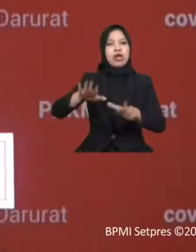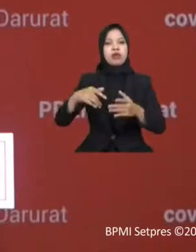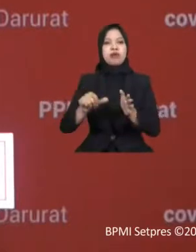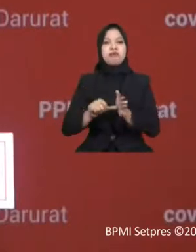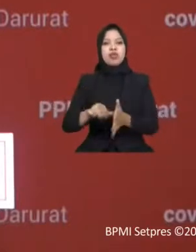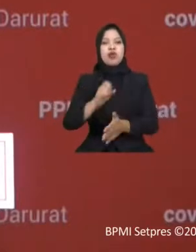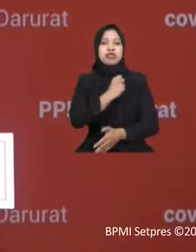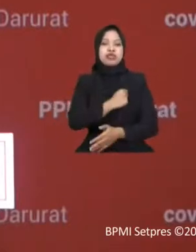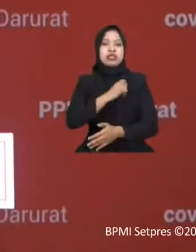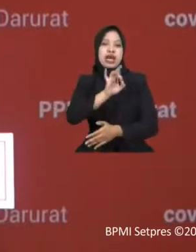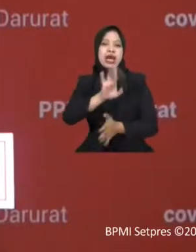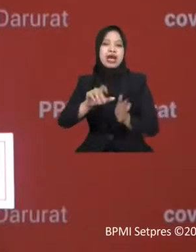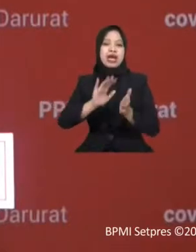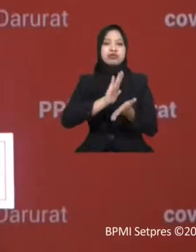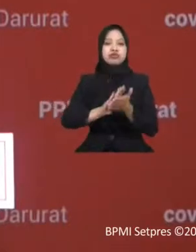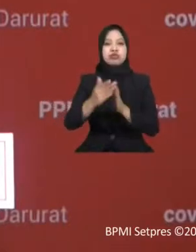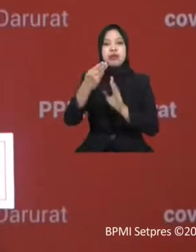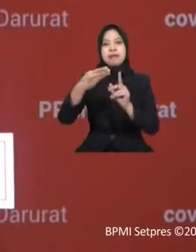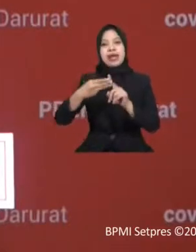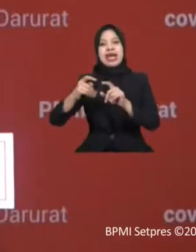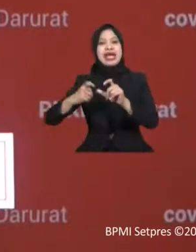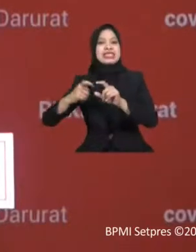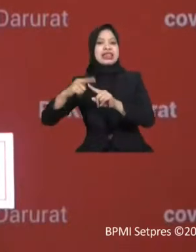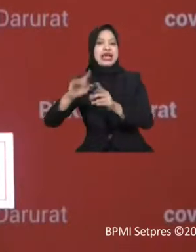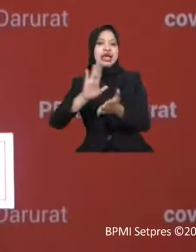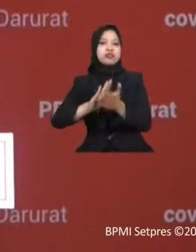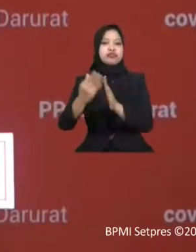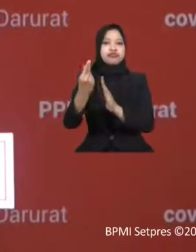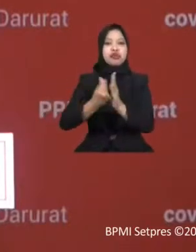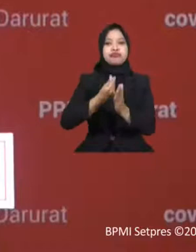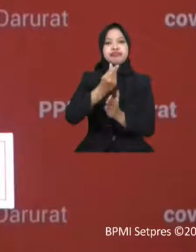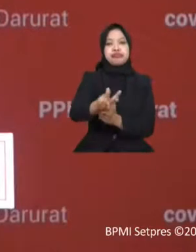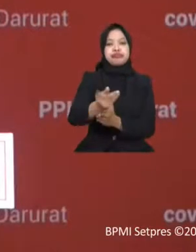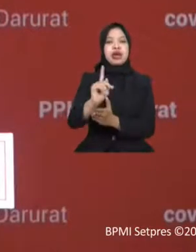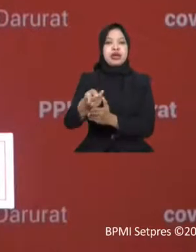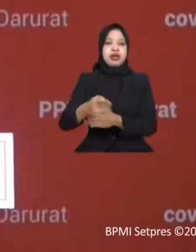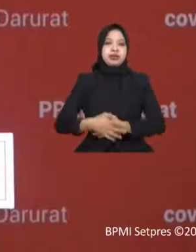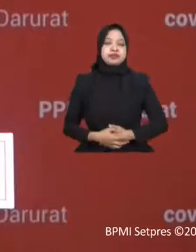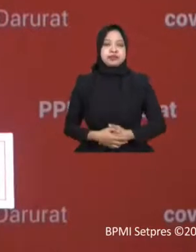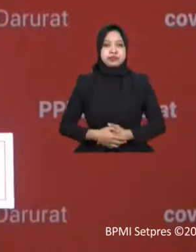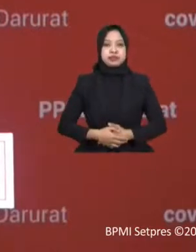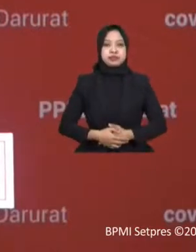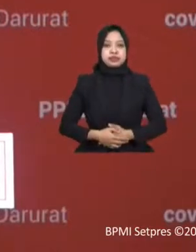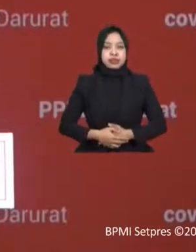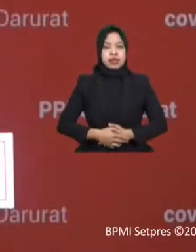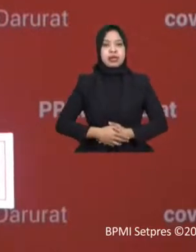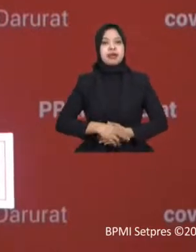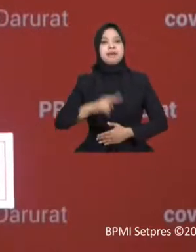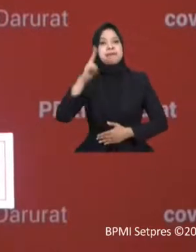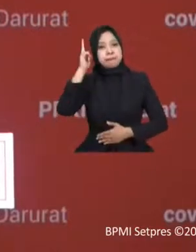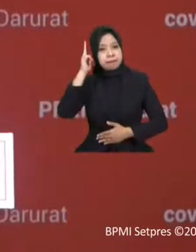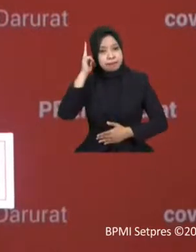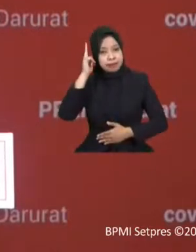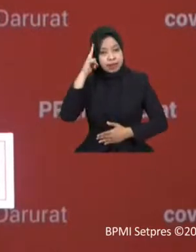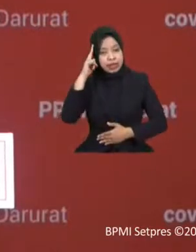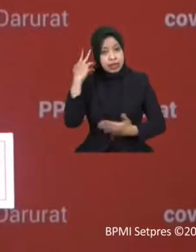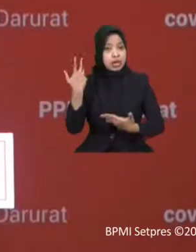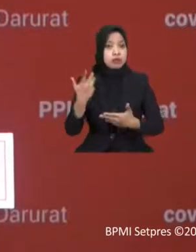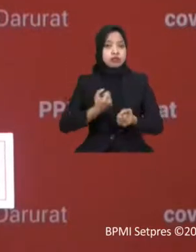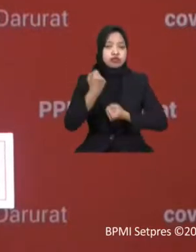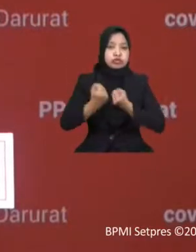sosial tunai atau PSP sejalan dengan arahan bapak Presiden Joko Widodo